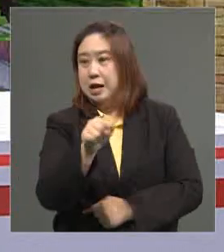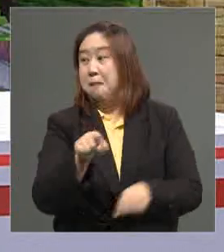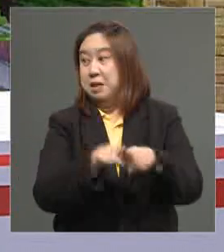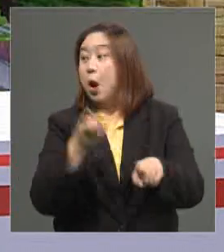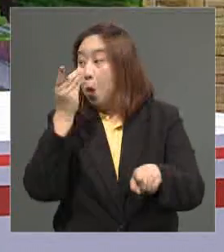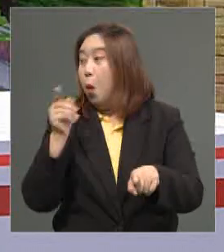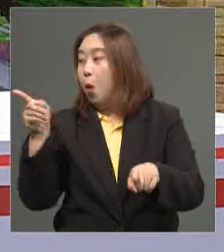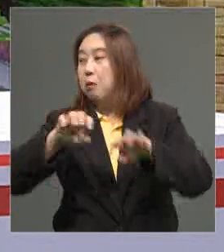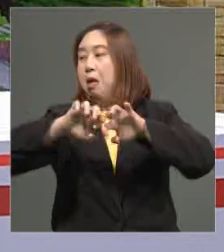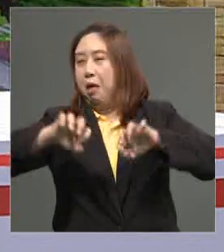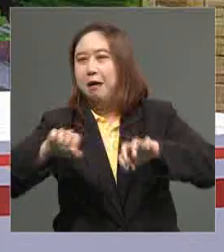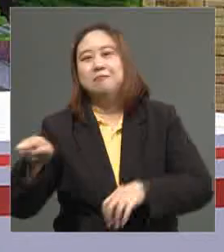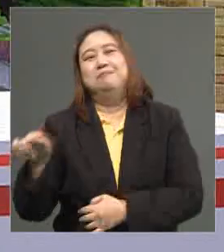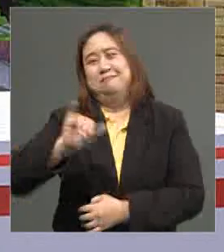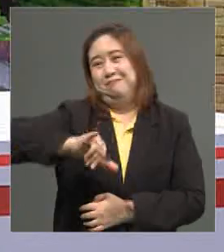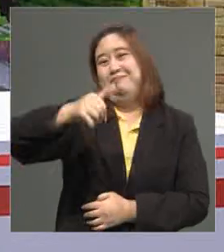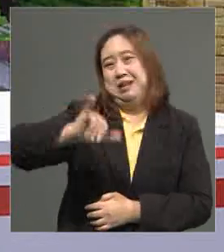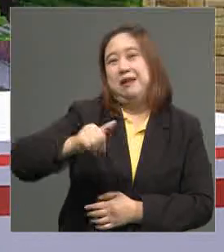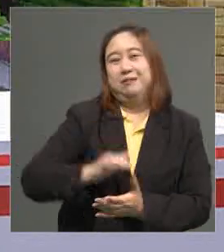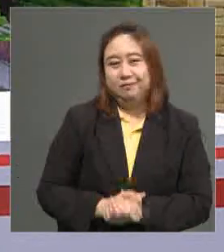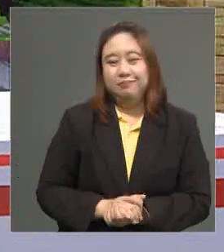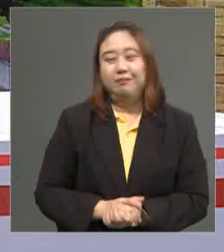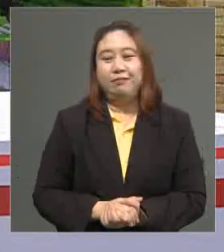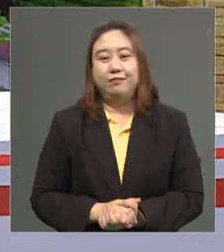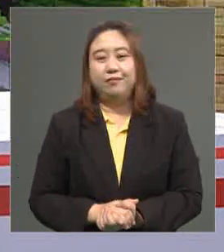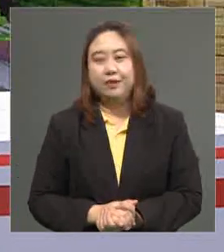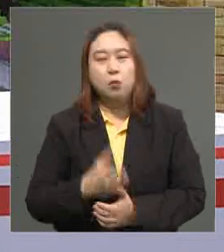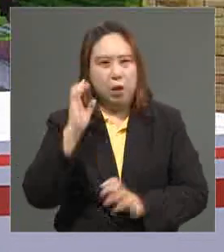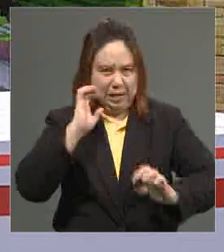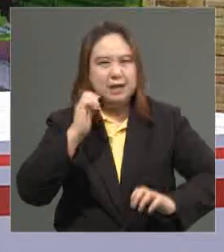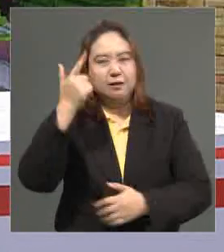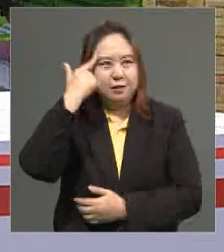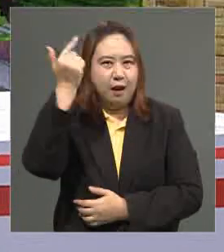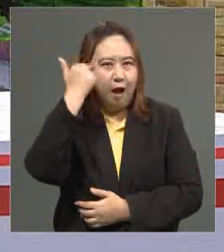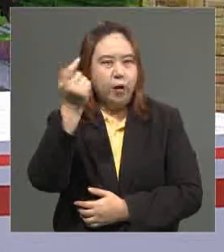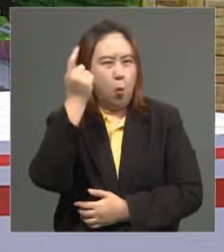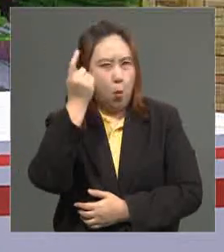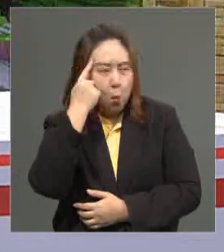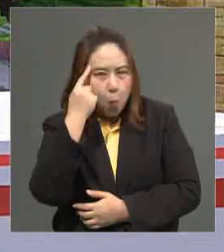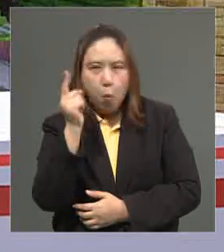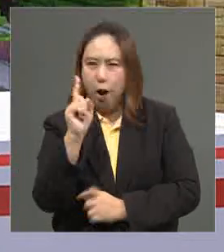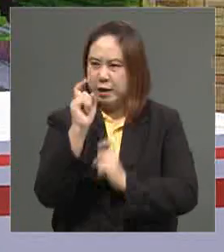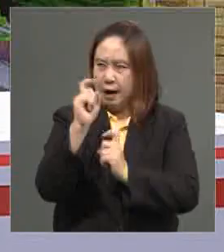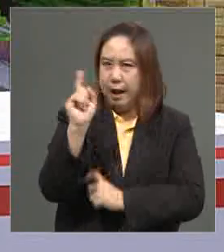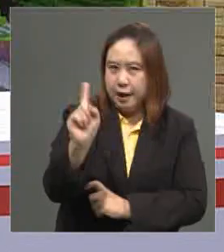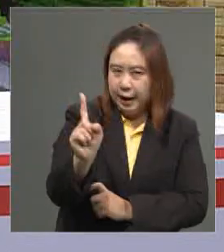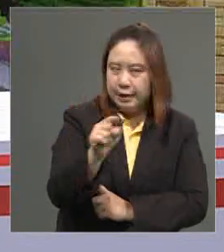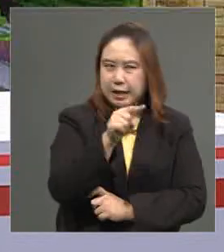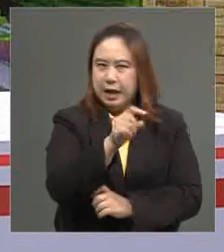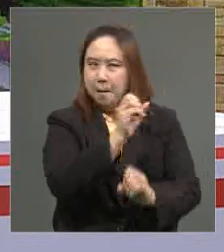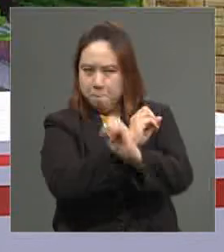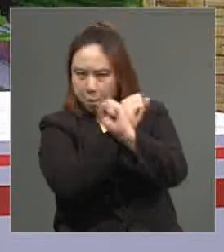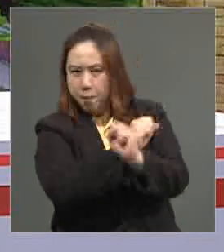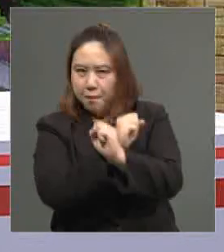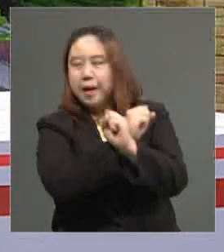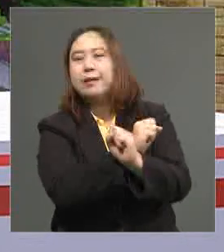เออดังนั้นต้องต้องเข้มงวดหน่อยมันมีความเป็นไปได้นะพี่อแบบเนี้ยคือลิงเค้าฉลากจริงๆเจะรู้ว่าอันไหนคืออันตรายอันไหนคือไม่อันตรายสามารถ